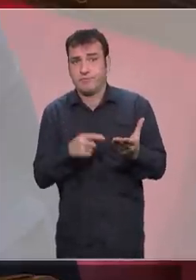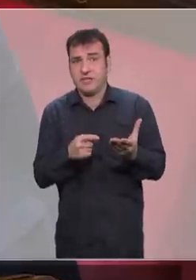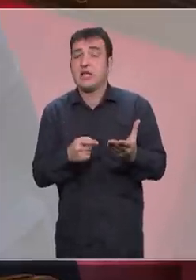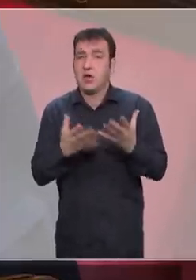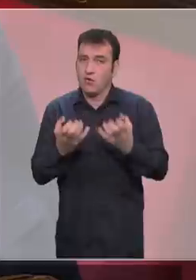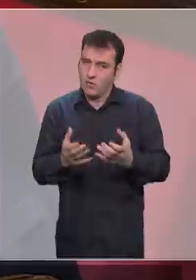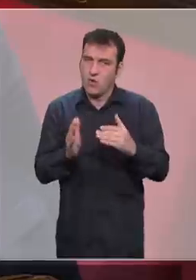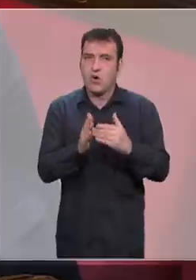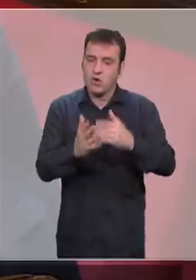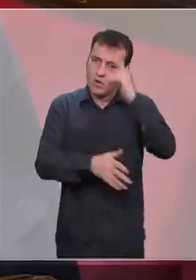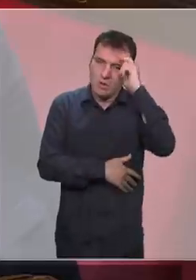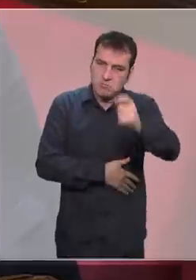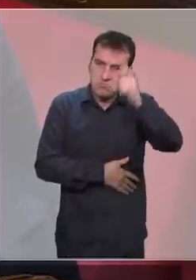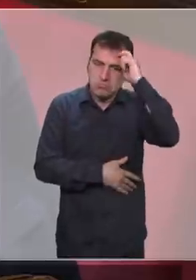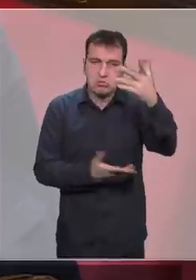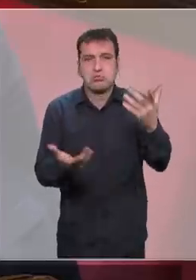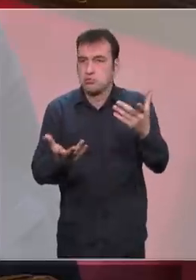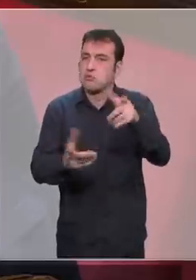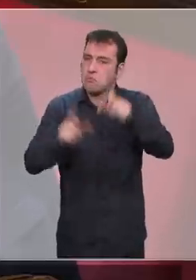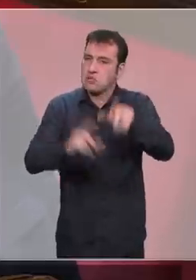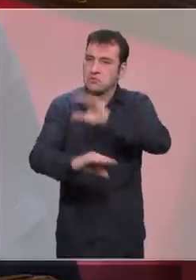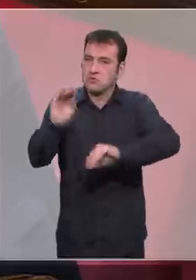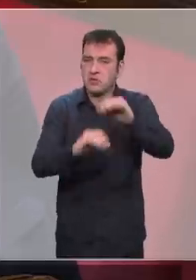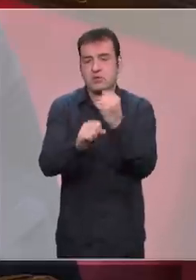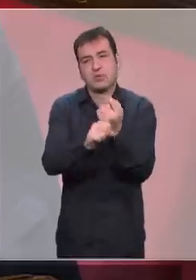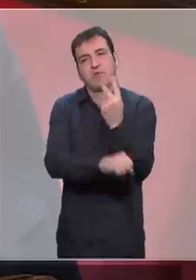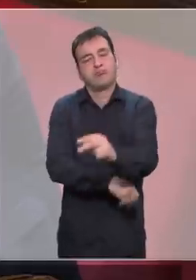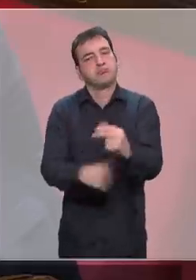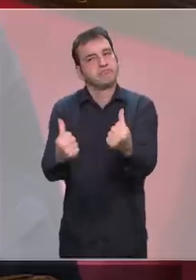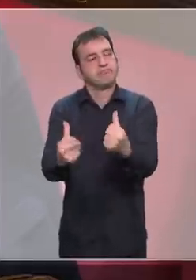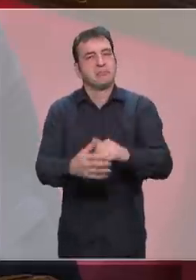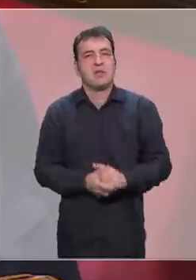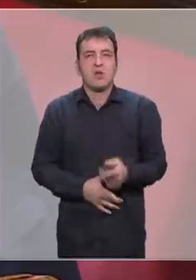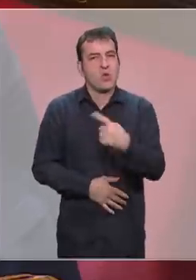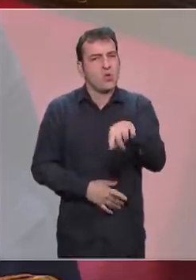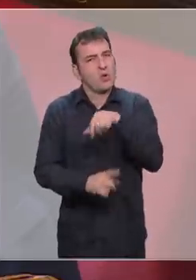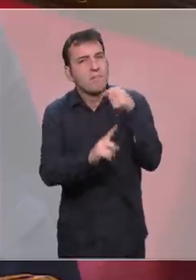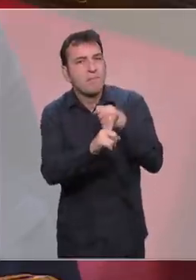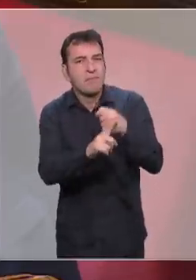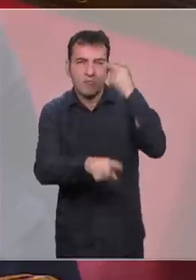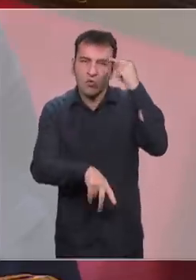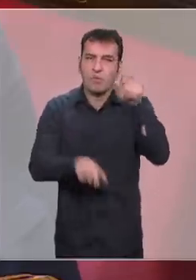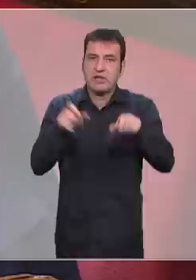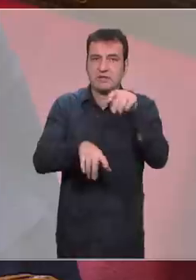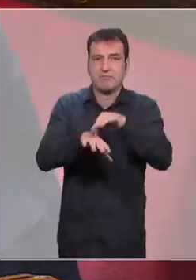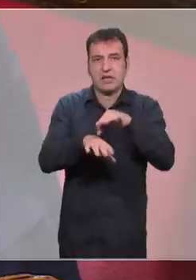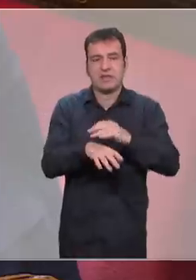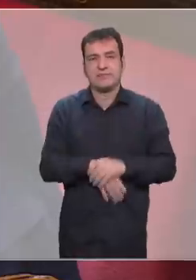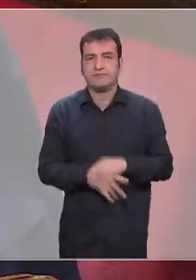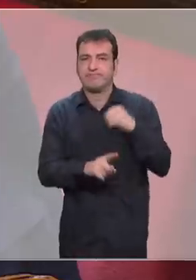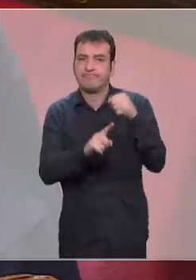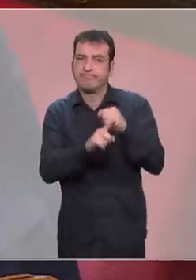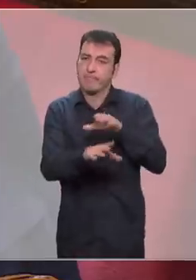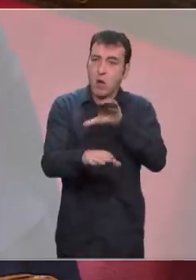rendre hommage au travail exceptionnel de nos soignants. Ils se battent pour les malades, ils se battent